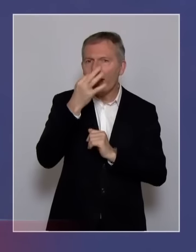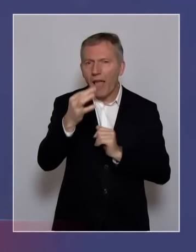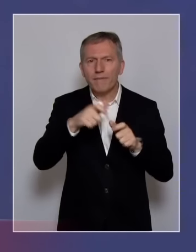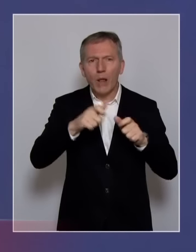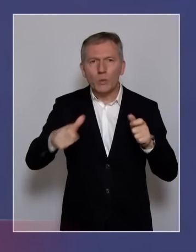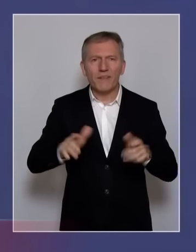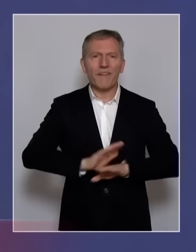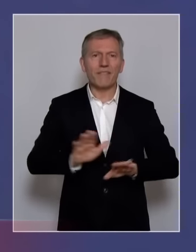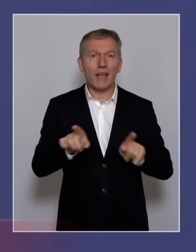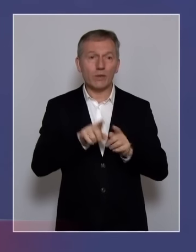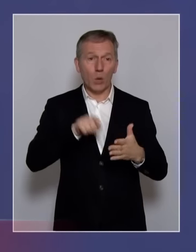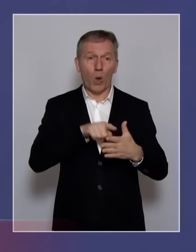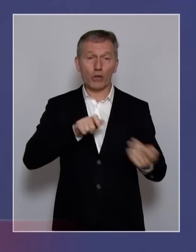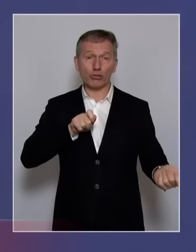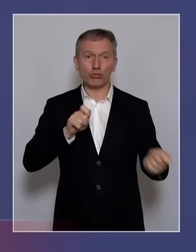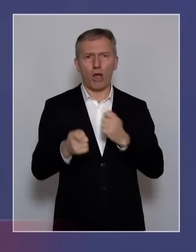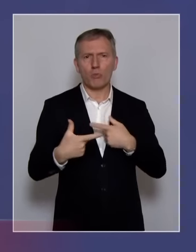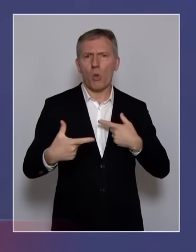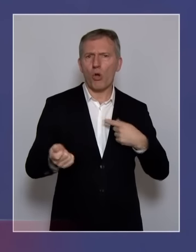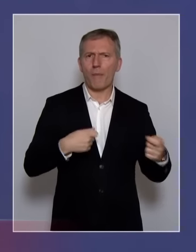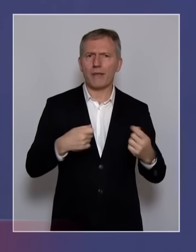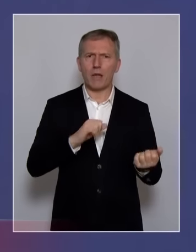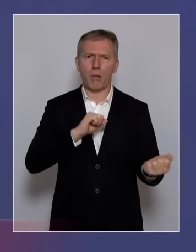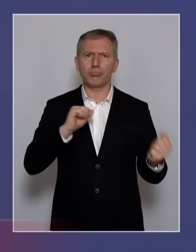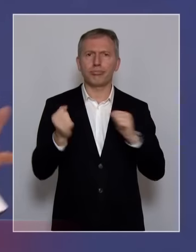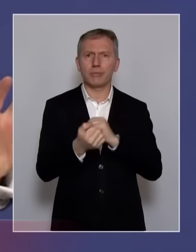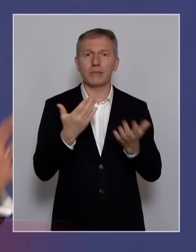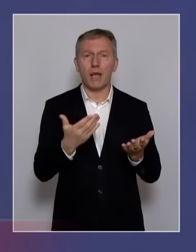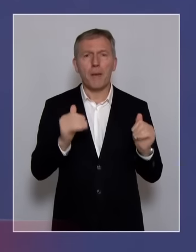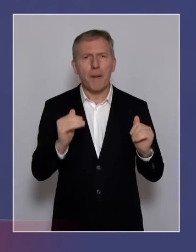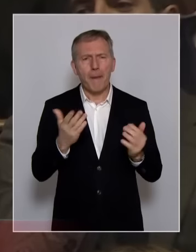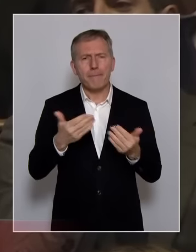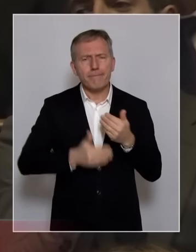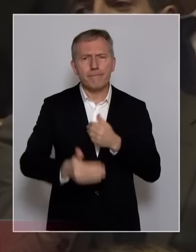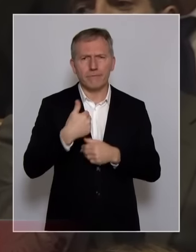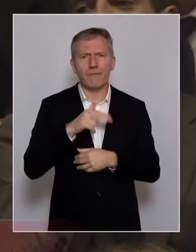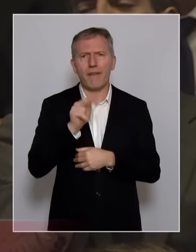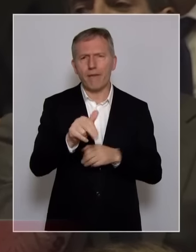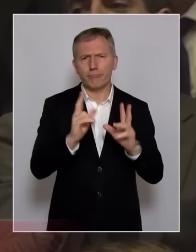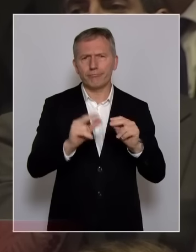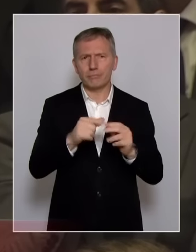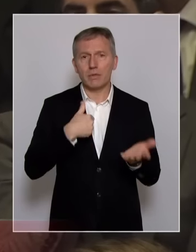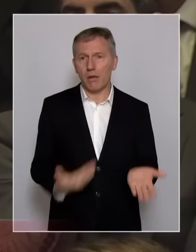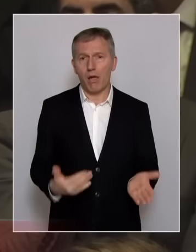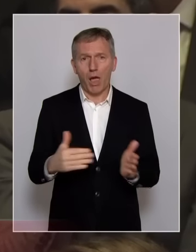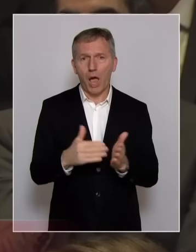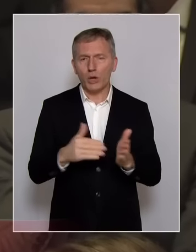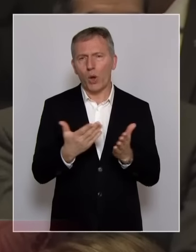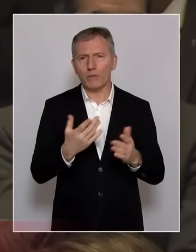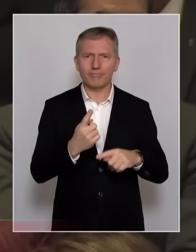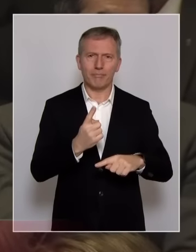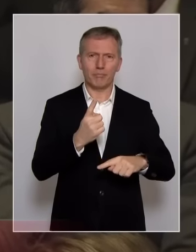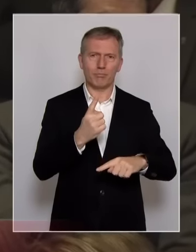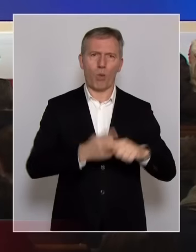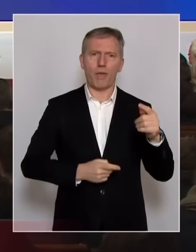à corriger sa politique commerciale, même si sur ce sujet, j'y reviendrai, nous ne sommes à mes yeux qu'à mi-chemin.